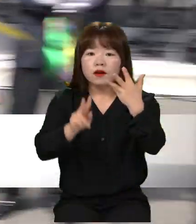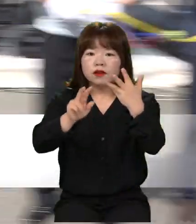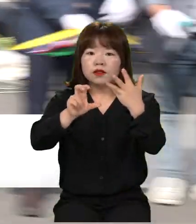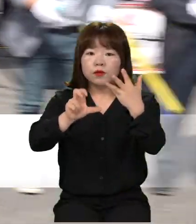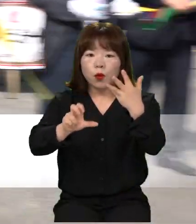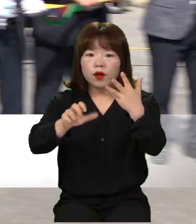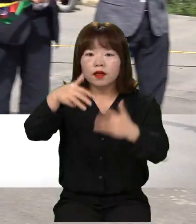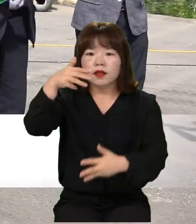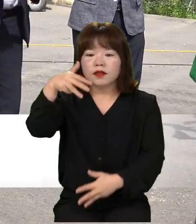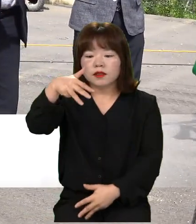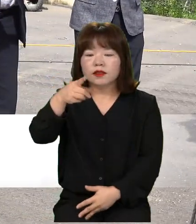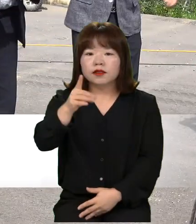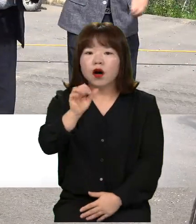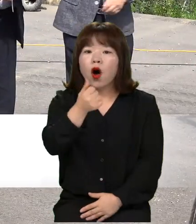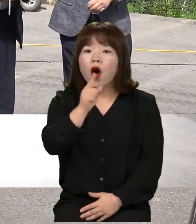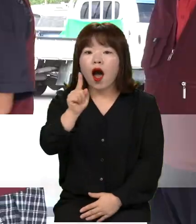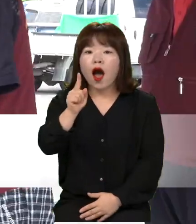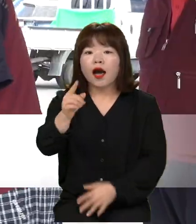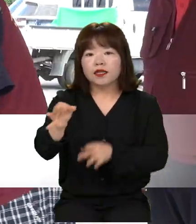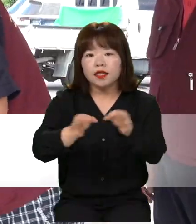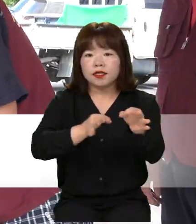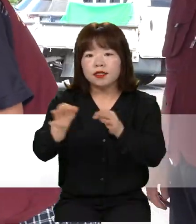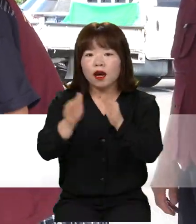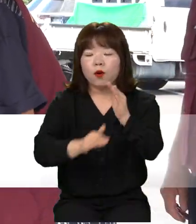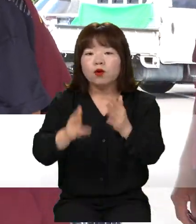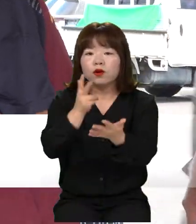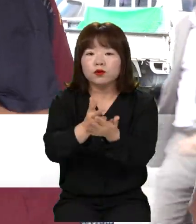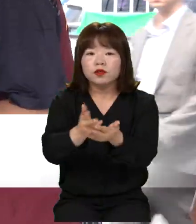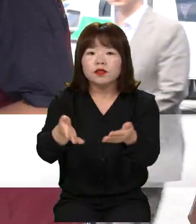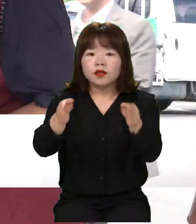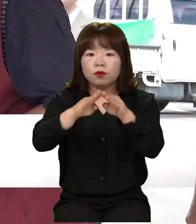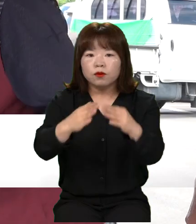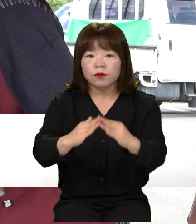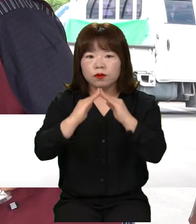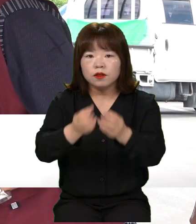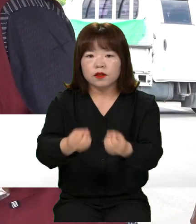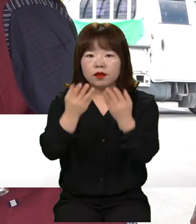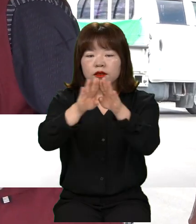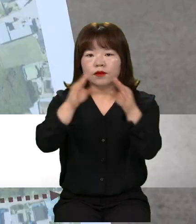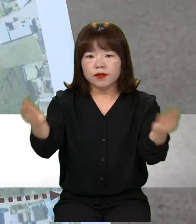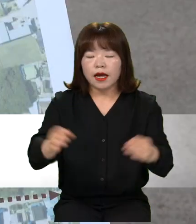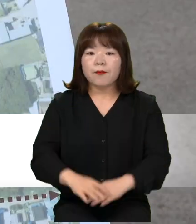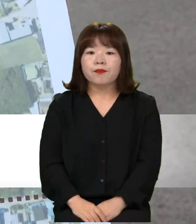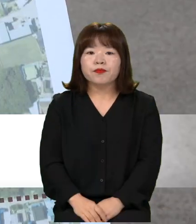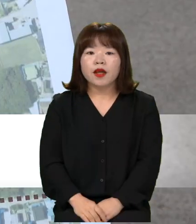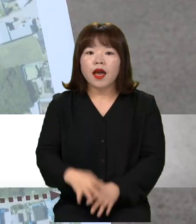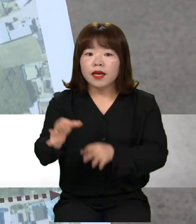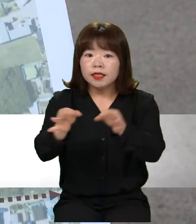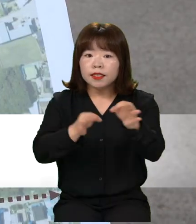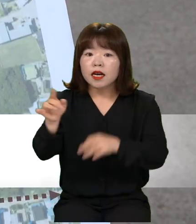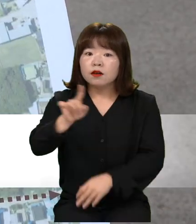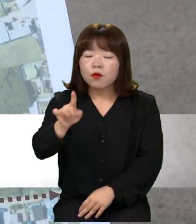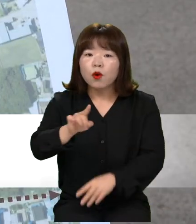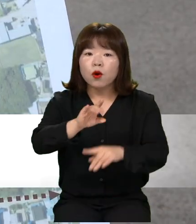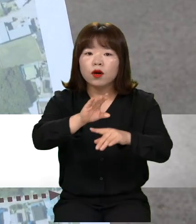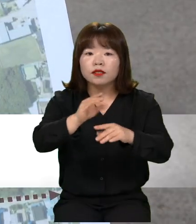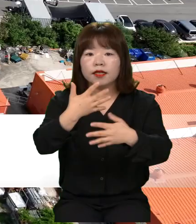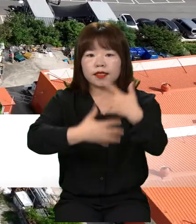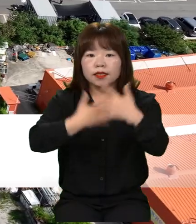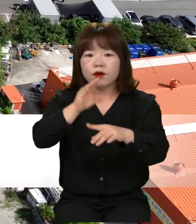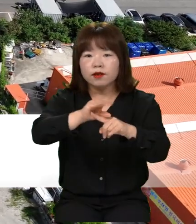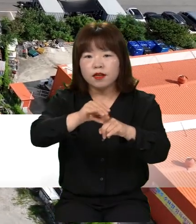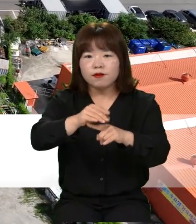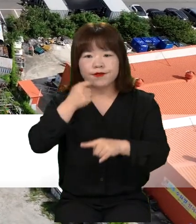25일 포항시는 청하 공진시장 공영주차장 준공식 행사를 개최했습니다 청하 공진시장은 드라마